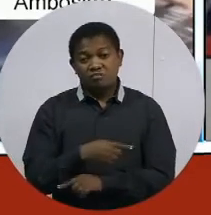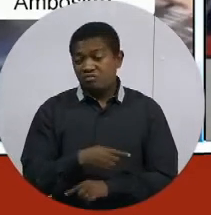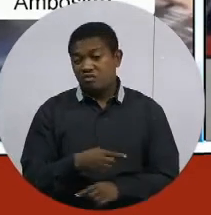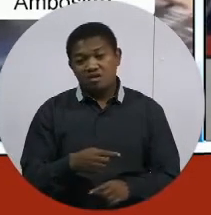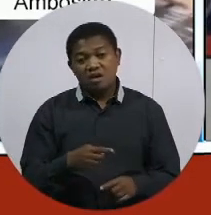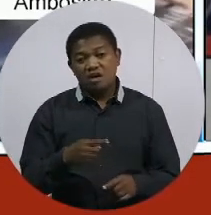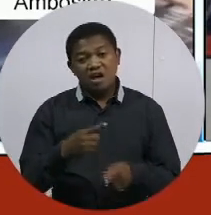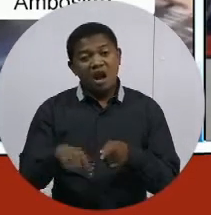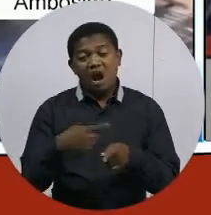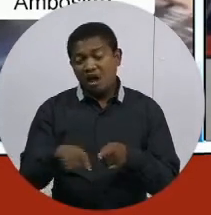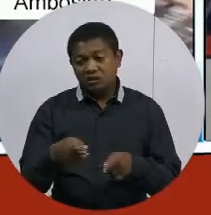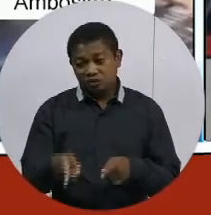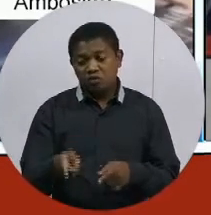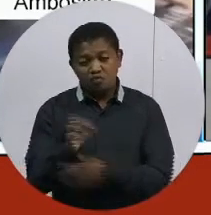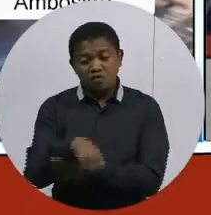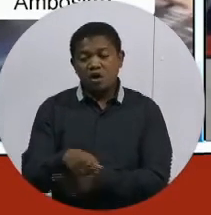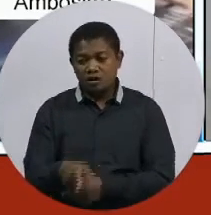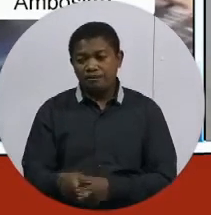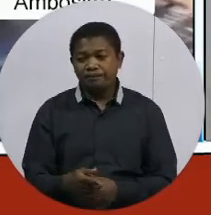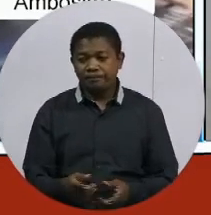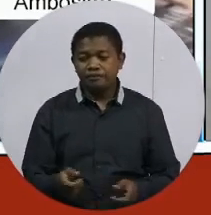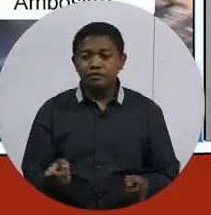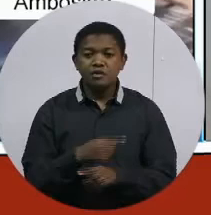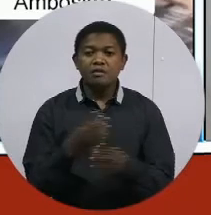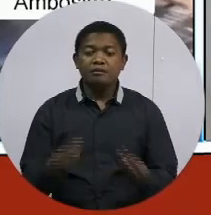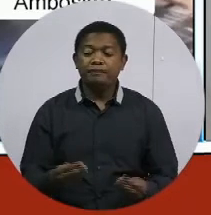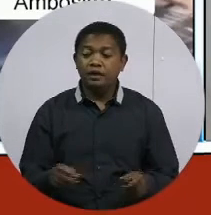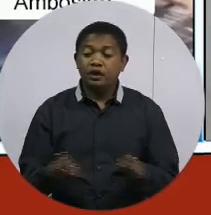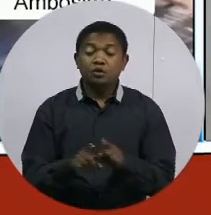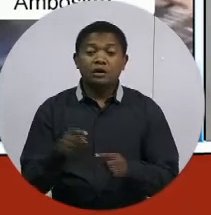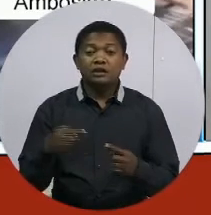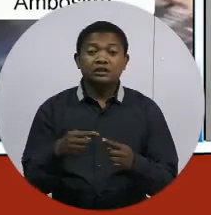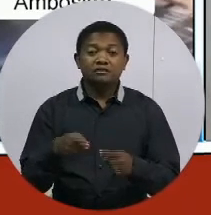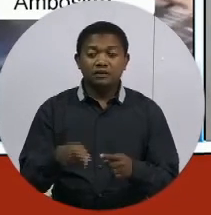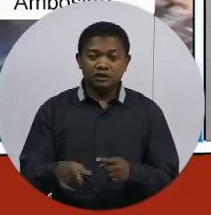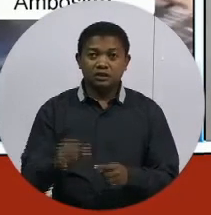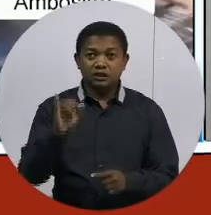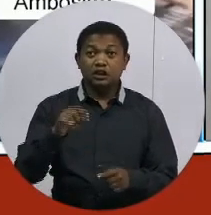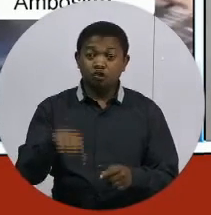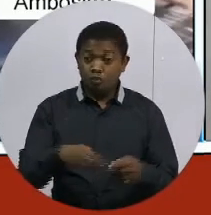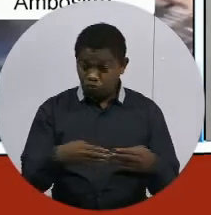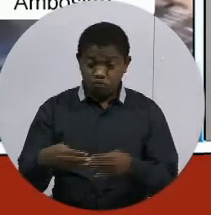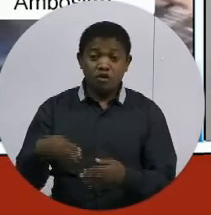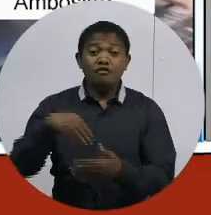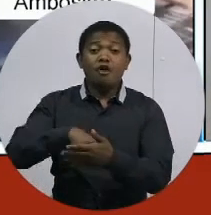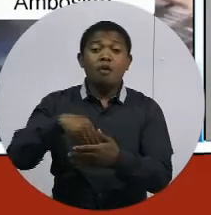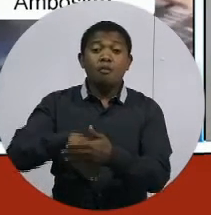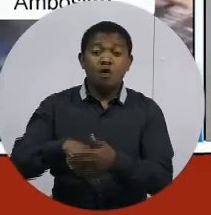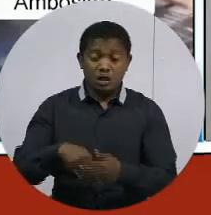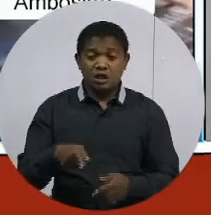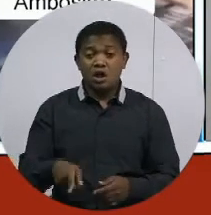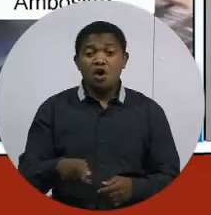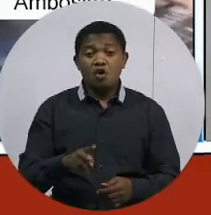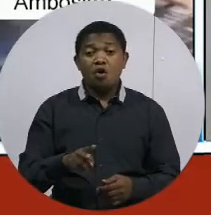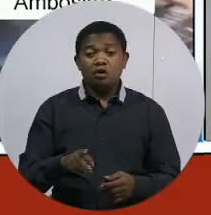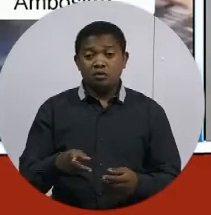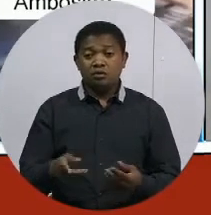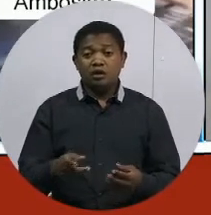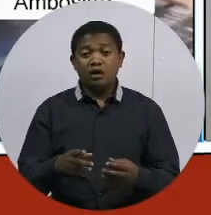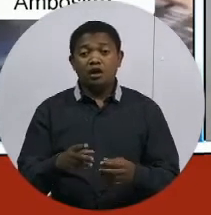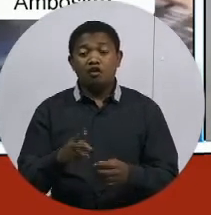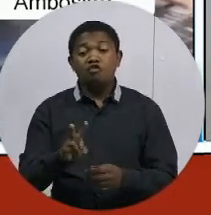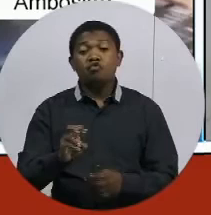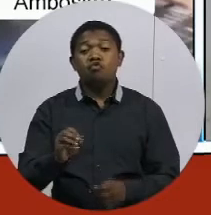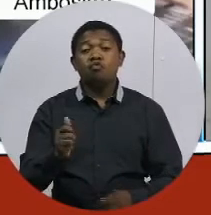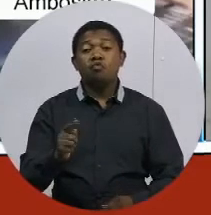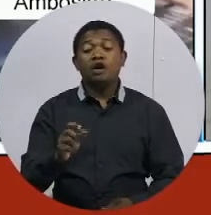anisan'ny volo izay ataon'ny olona ivony ny resaka fambolena voatabia ka ny fangatahana izany a araka ny